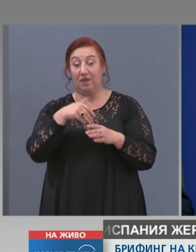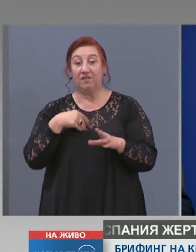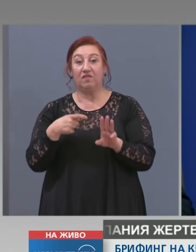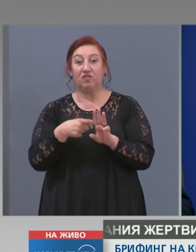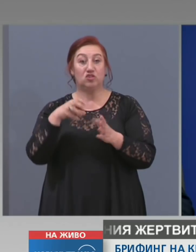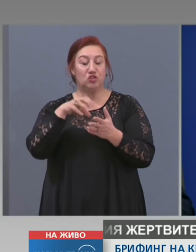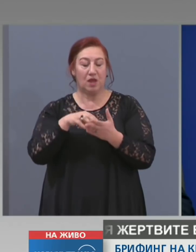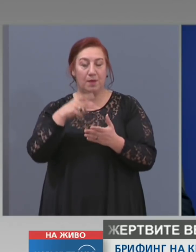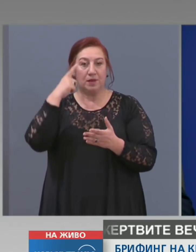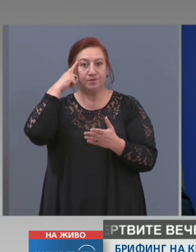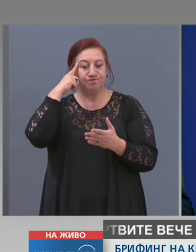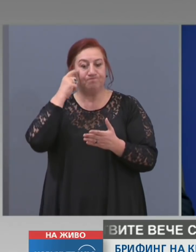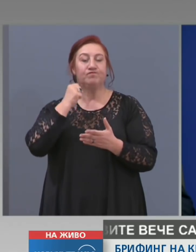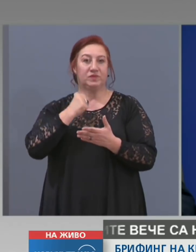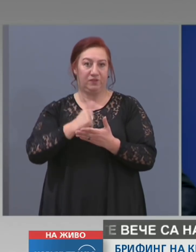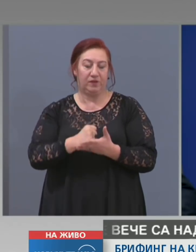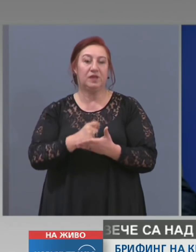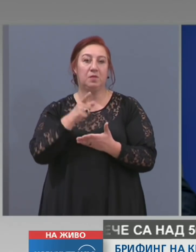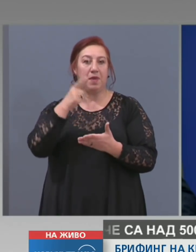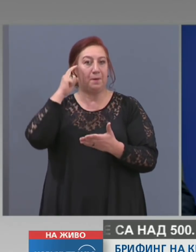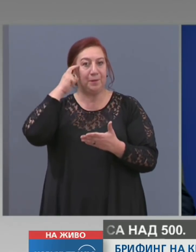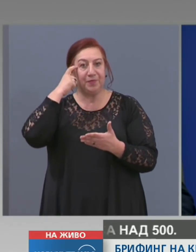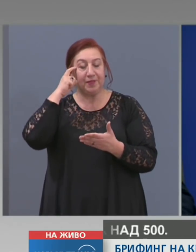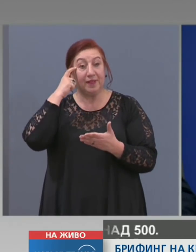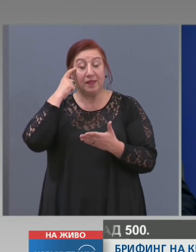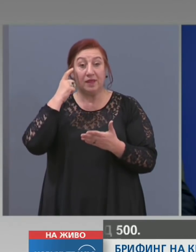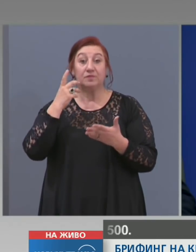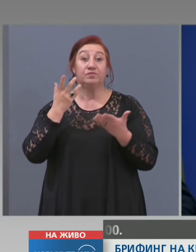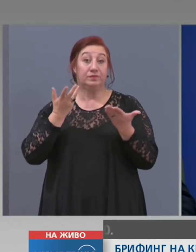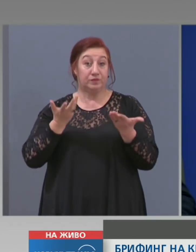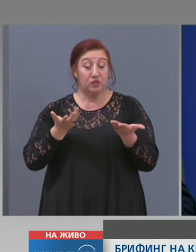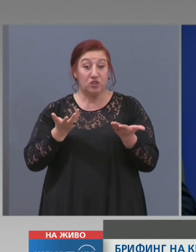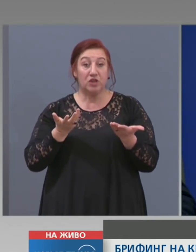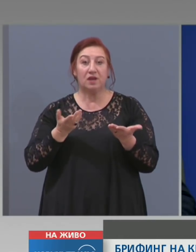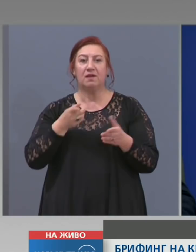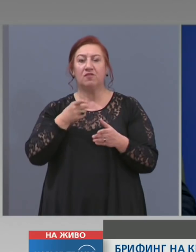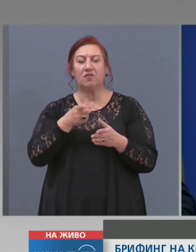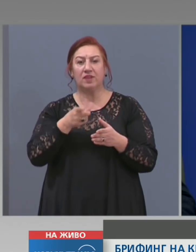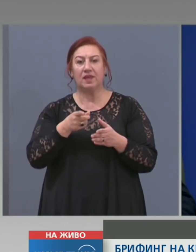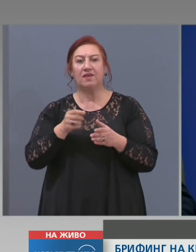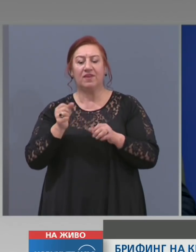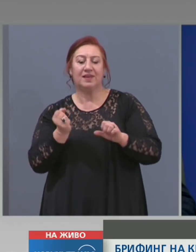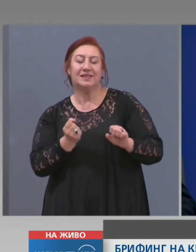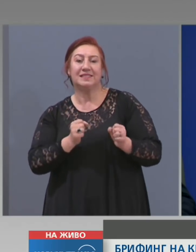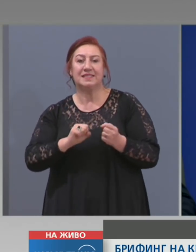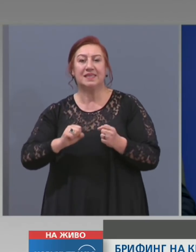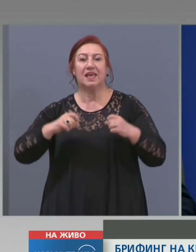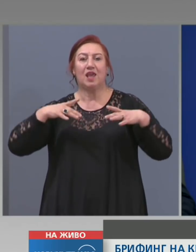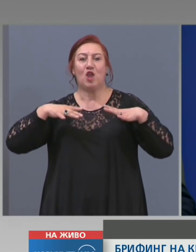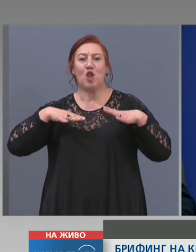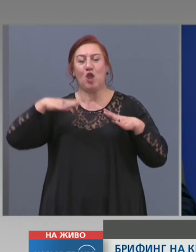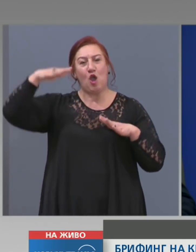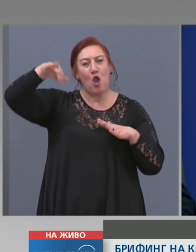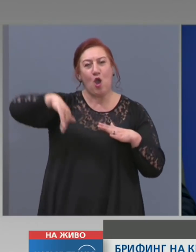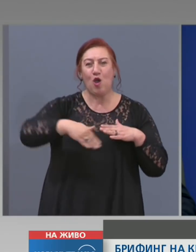се затвърди мнението, че в такива ски курорти, поради различни